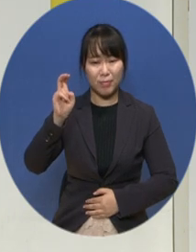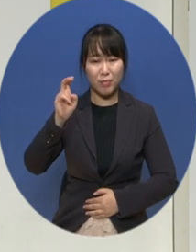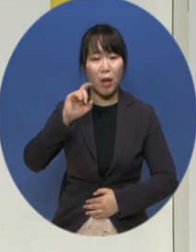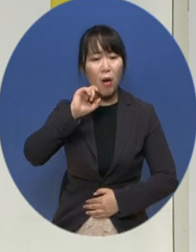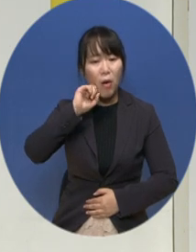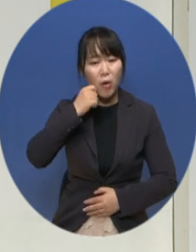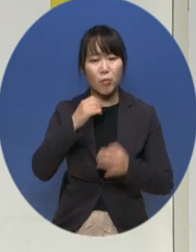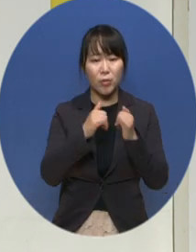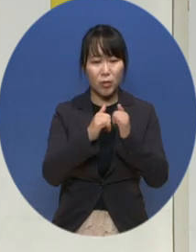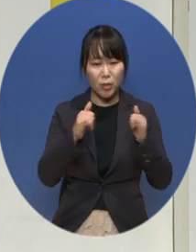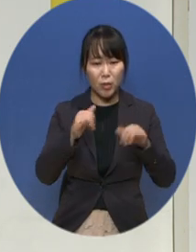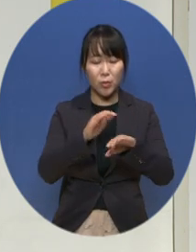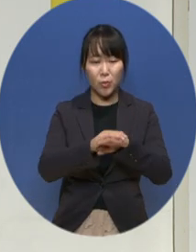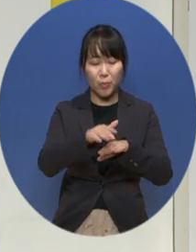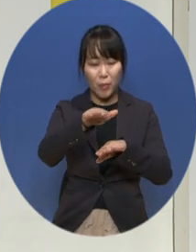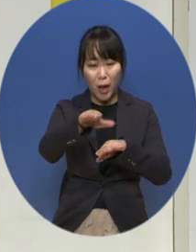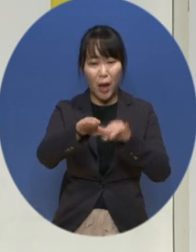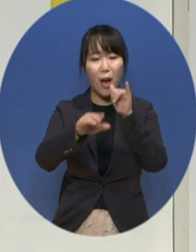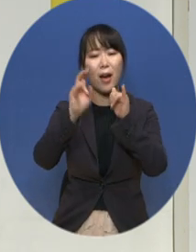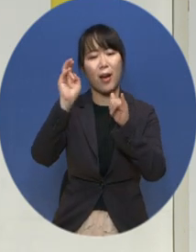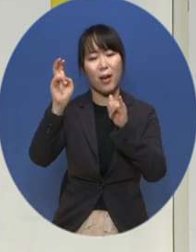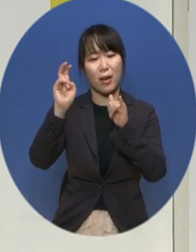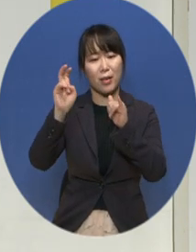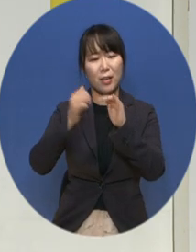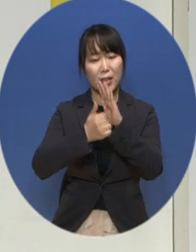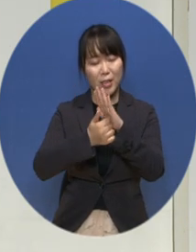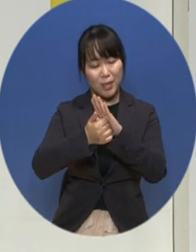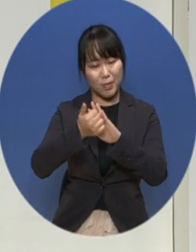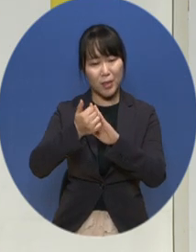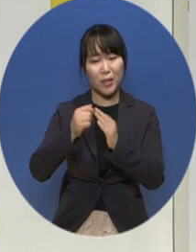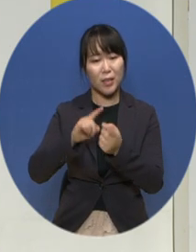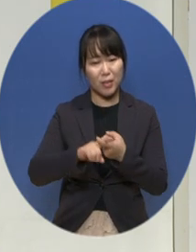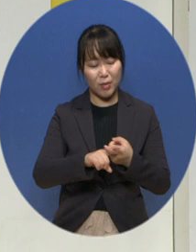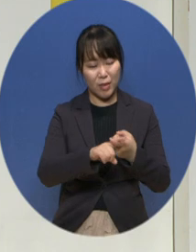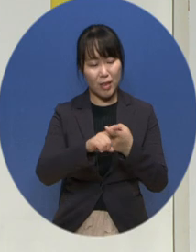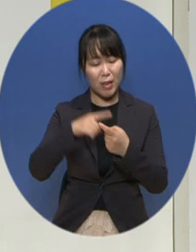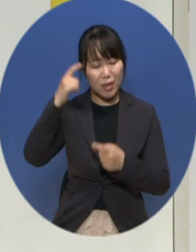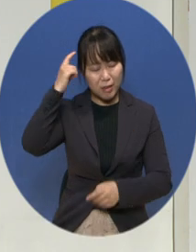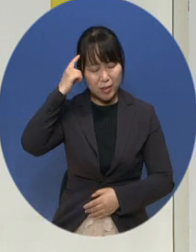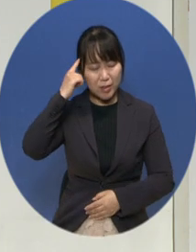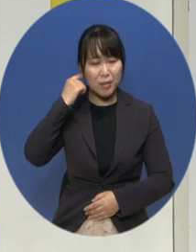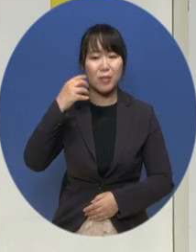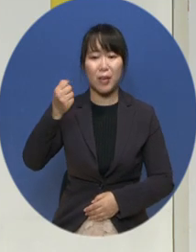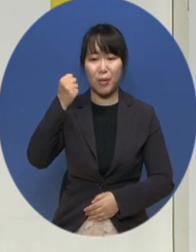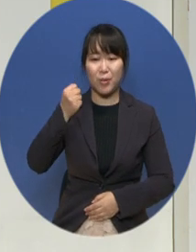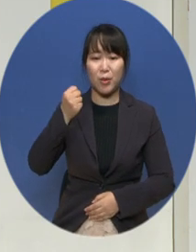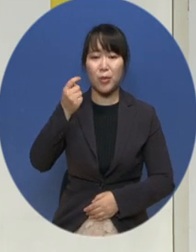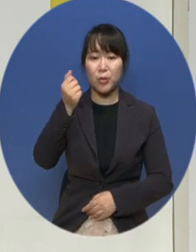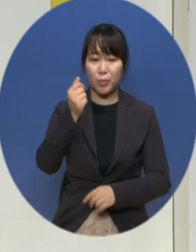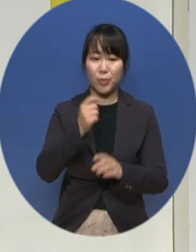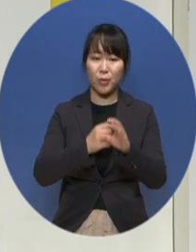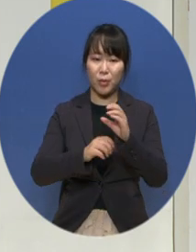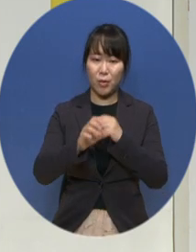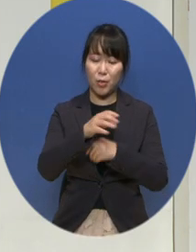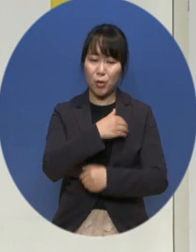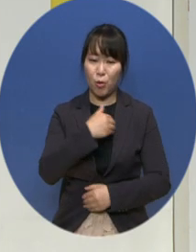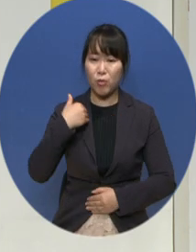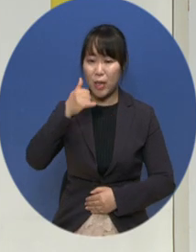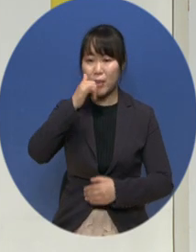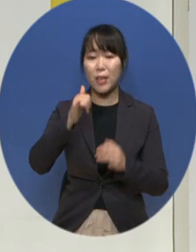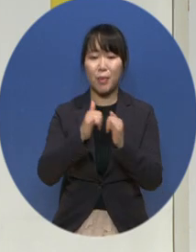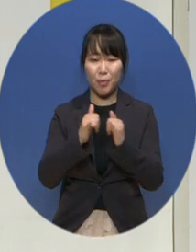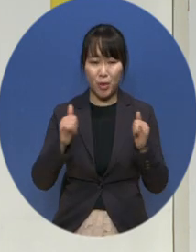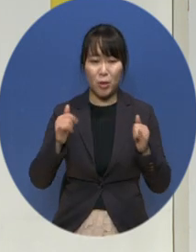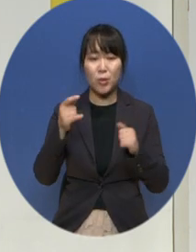어려운 분들에게 손길을 갈 것이다 라는 그런 희망과 연대의 음식도 같구요 조금 여유 있는 분들은